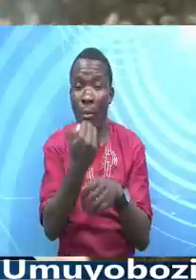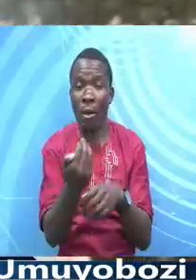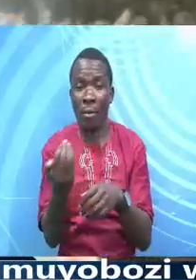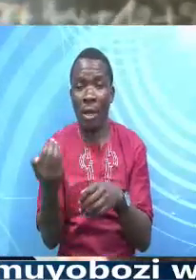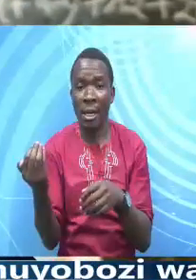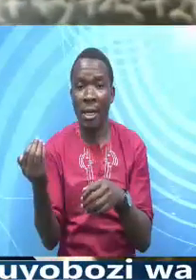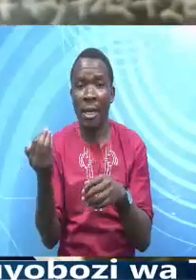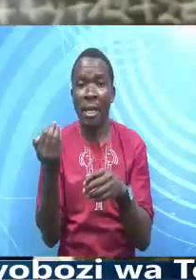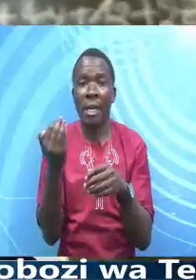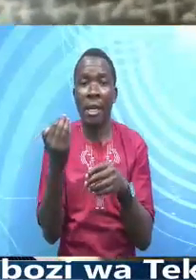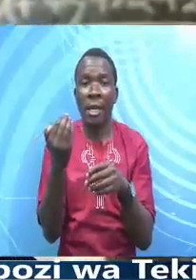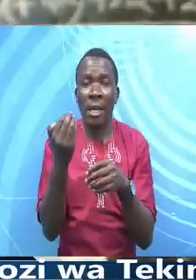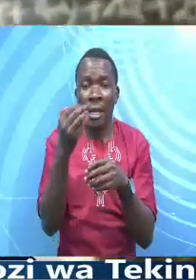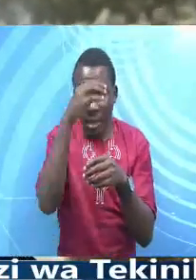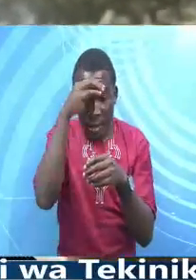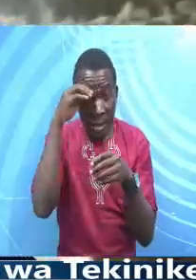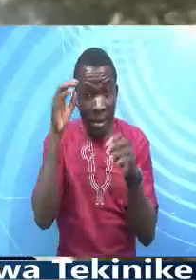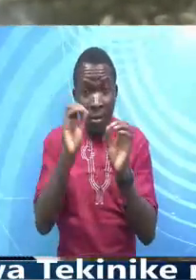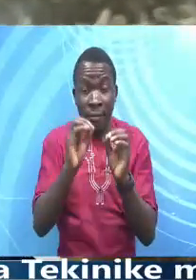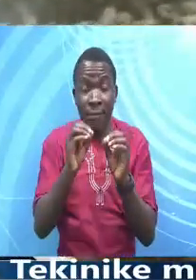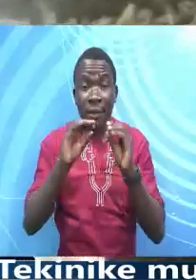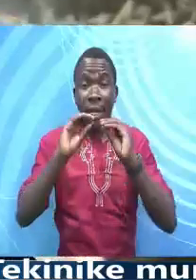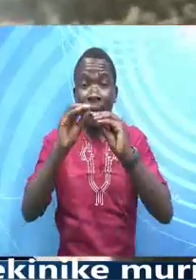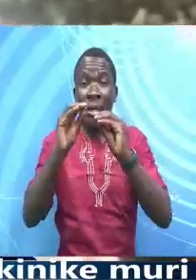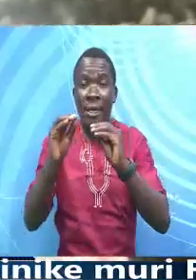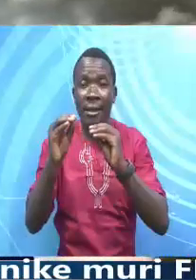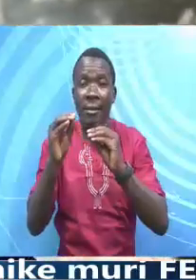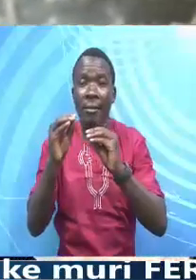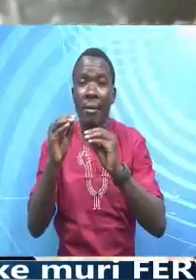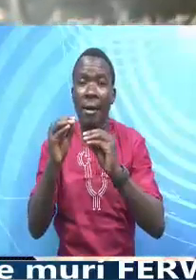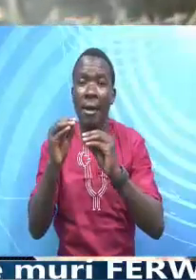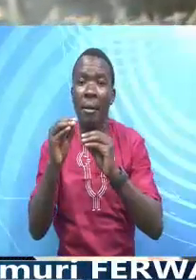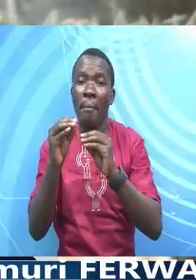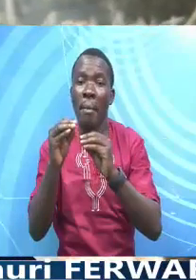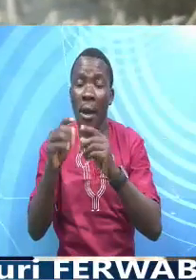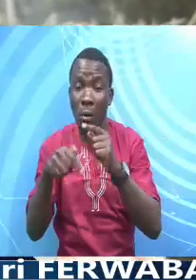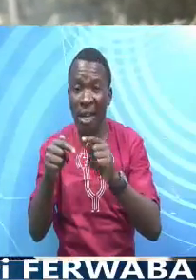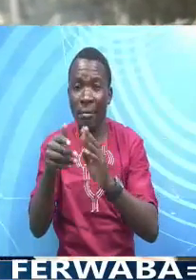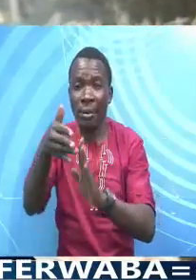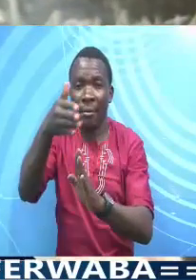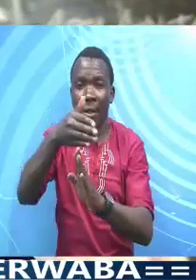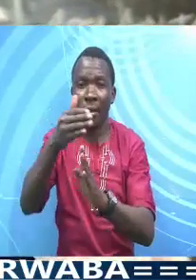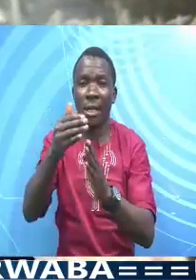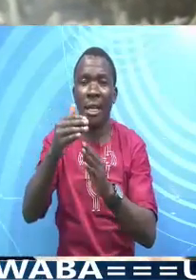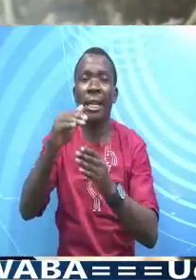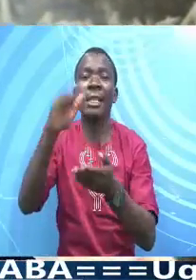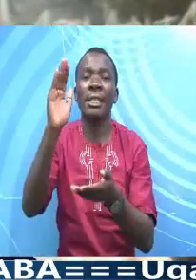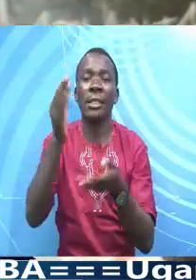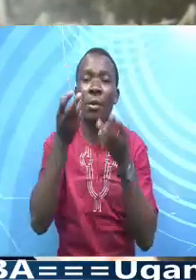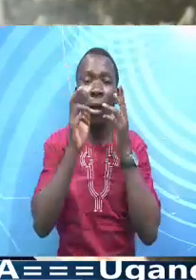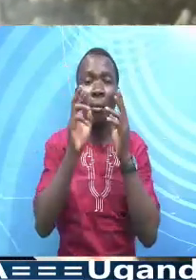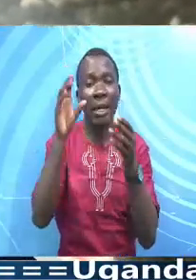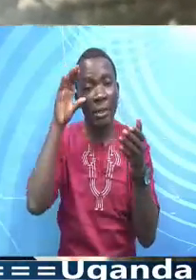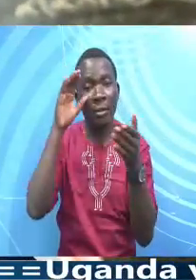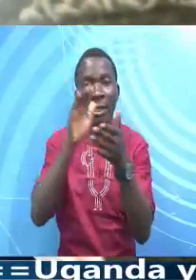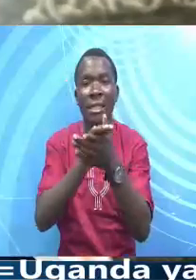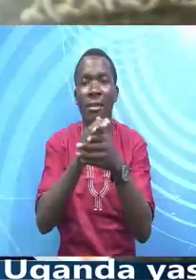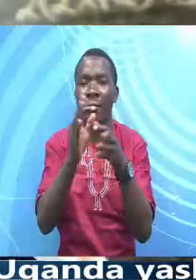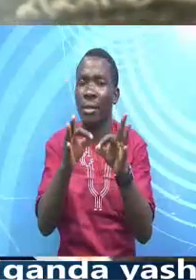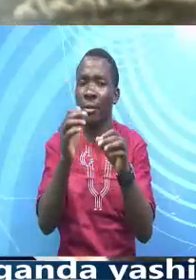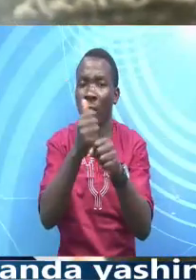ntabwo bigoranye abarimu turabiganira kenshi tumbozaho ugasanga ko twizeye yuko